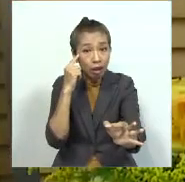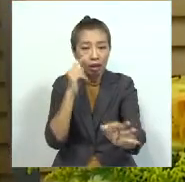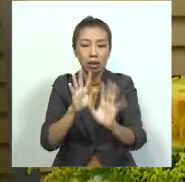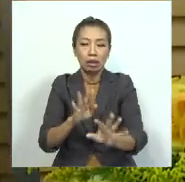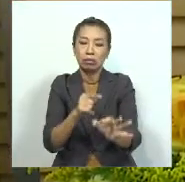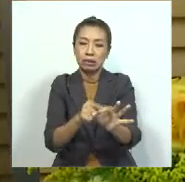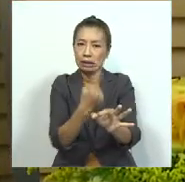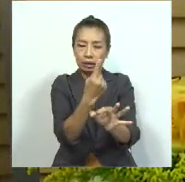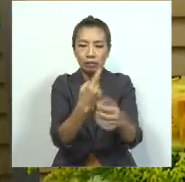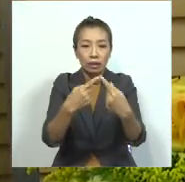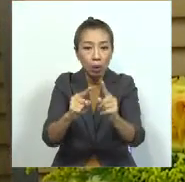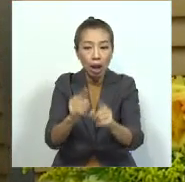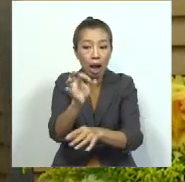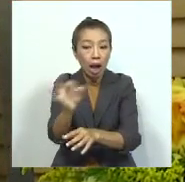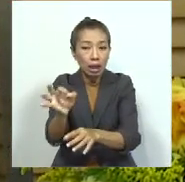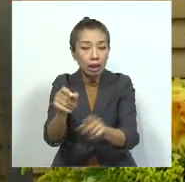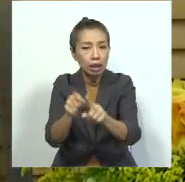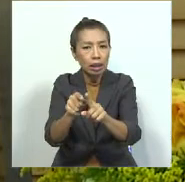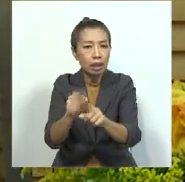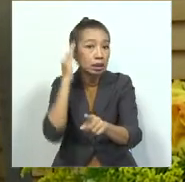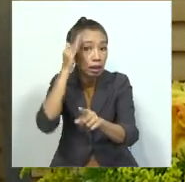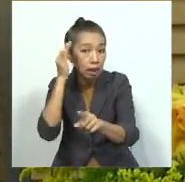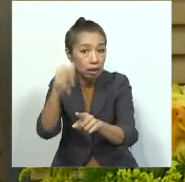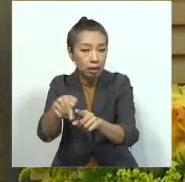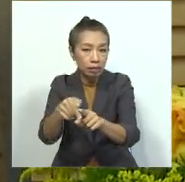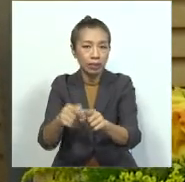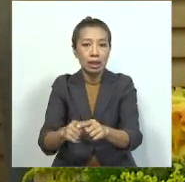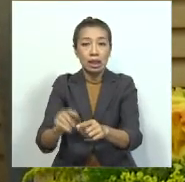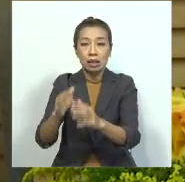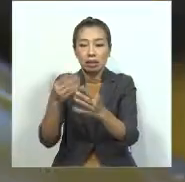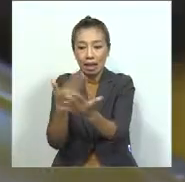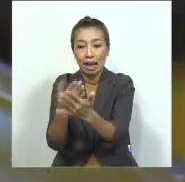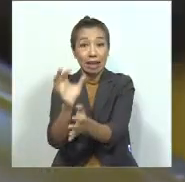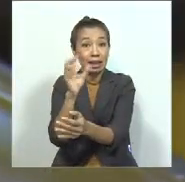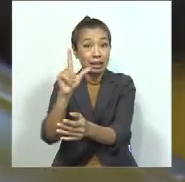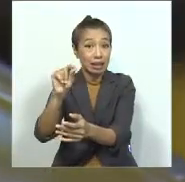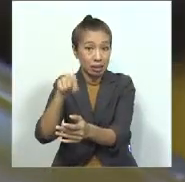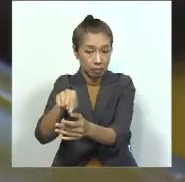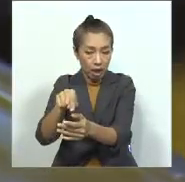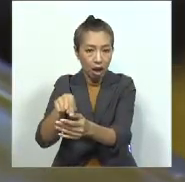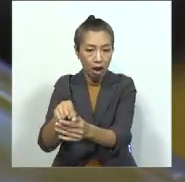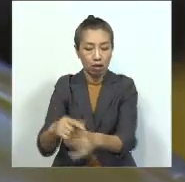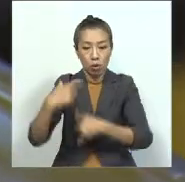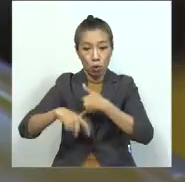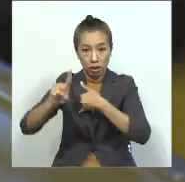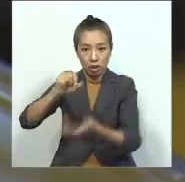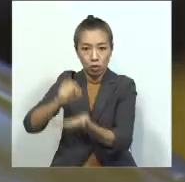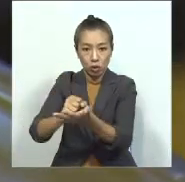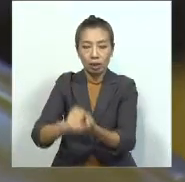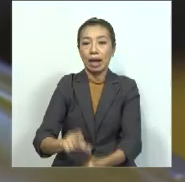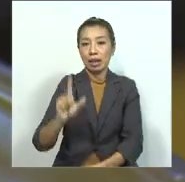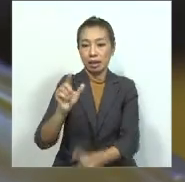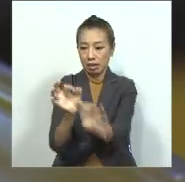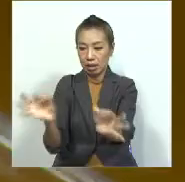ได้1คนเท่านั้นยกเว้นเหรียญกระสาบที่ระลึกโลหะสีขาวชนิด20บาทที่จะจำกัดนะครับไม่เกิน20เหรีย